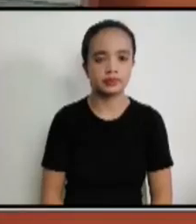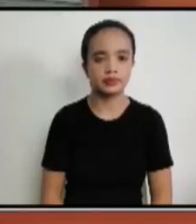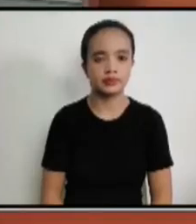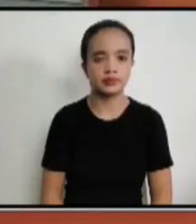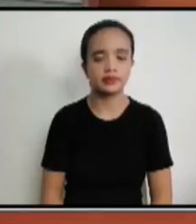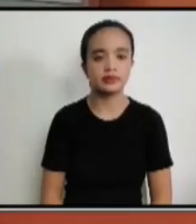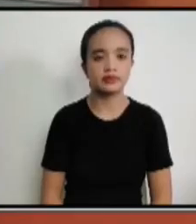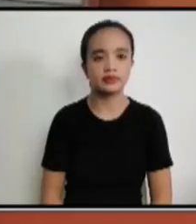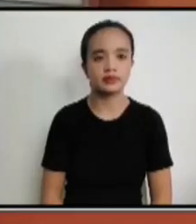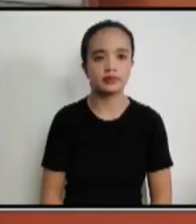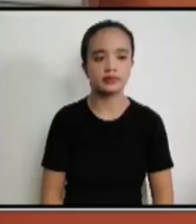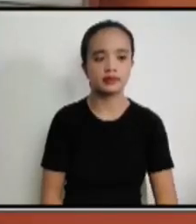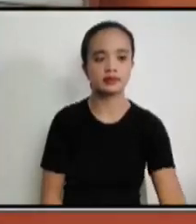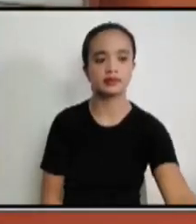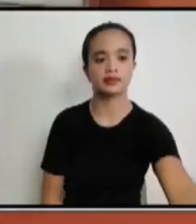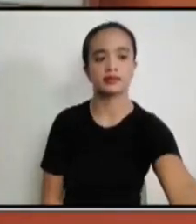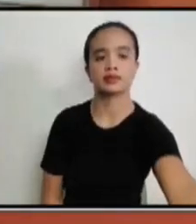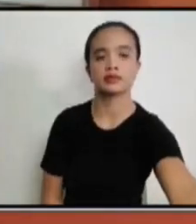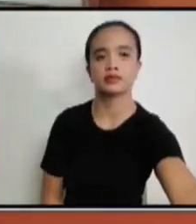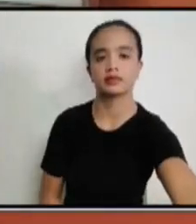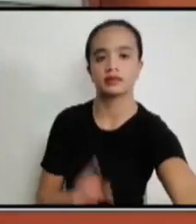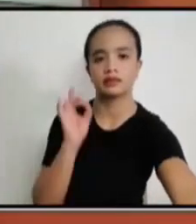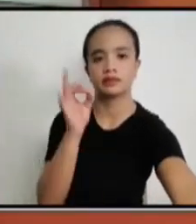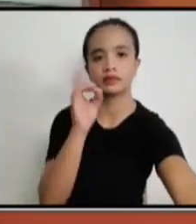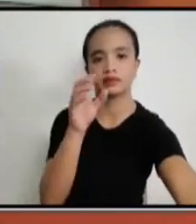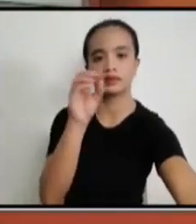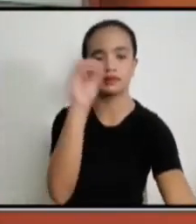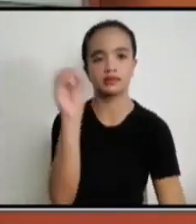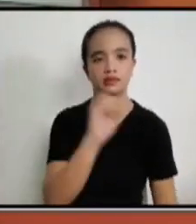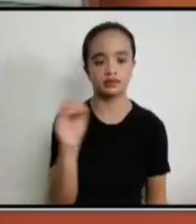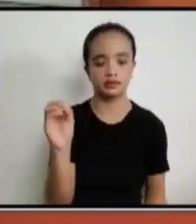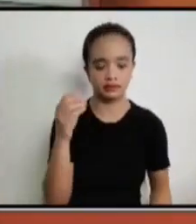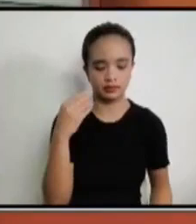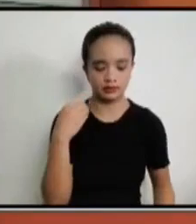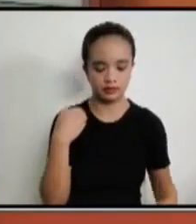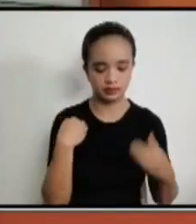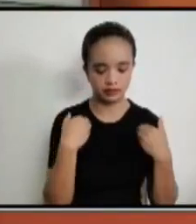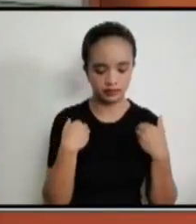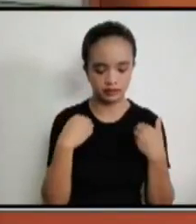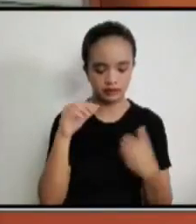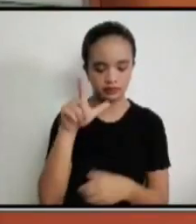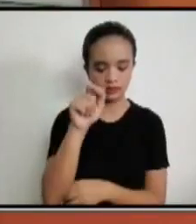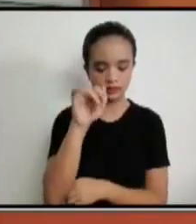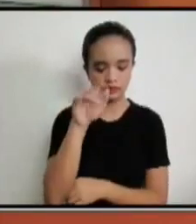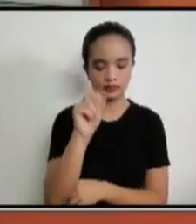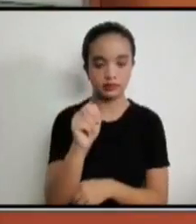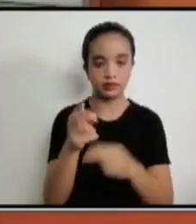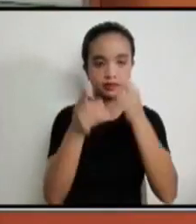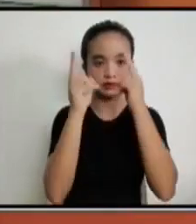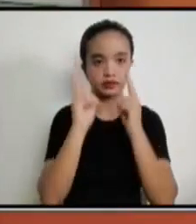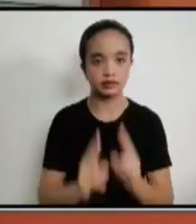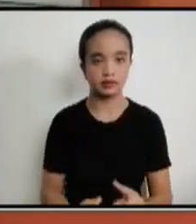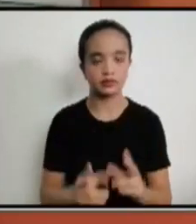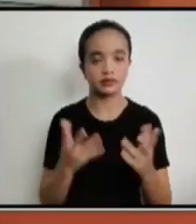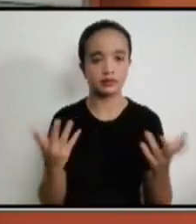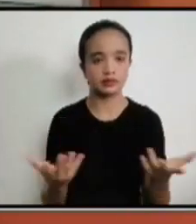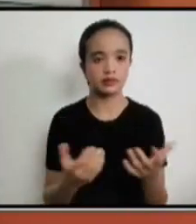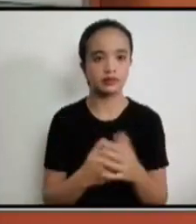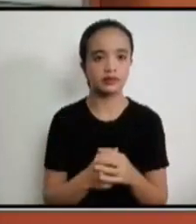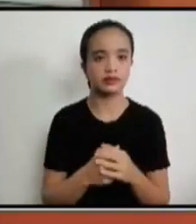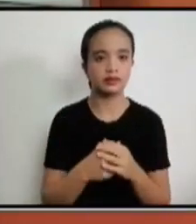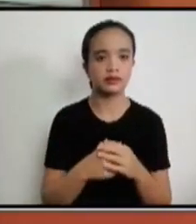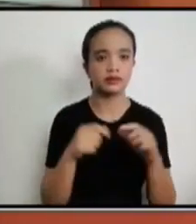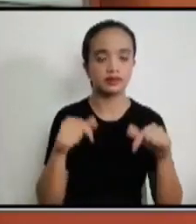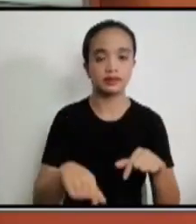Umabot sa halos 80% ang mga may Latin honors sa mga nagsipagtapos sa Mindanao State University, Iligan Institute of Technology ngayong taon.